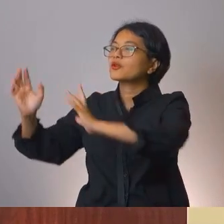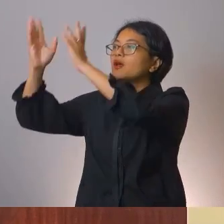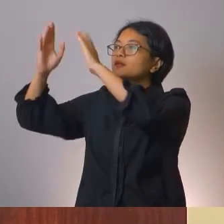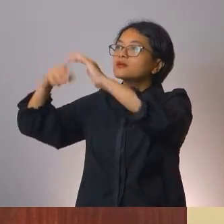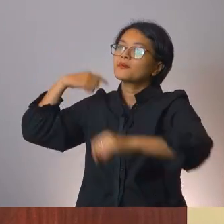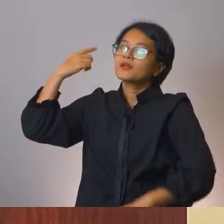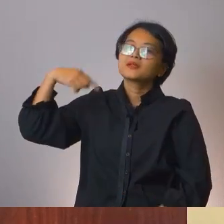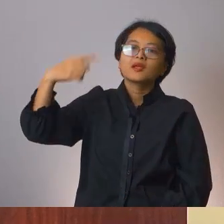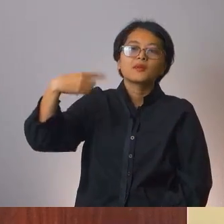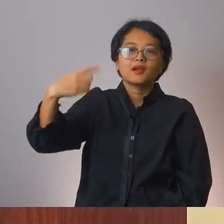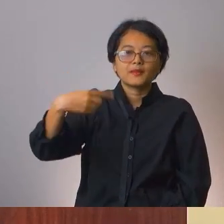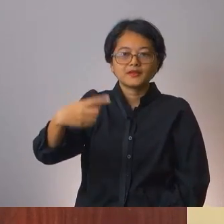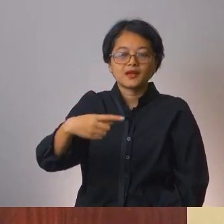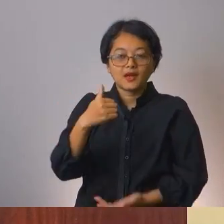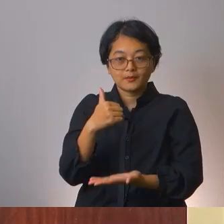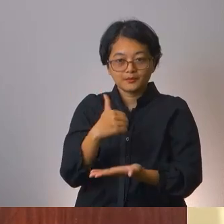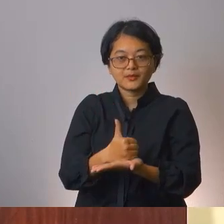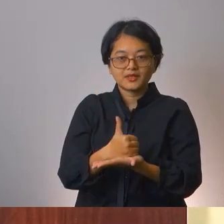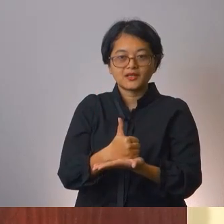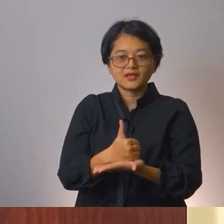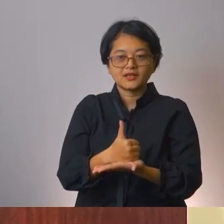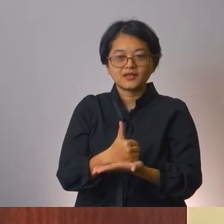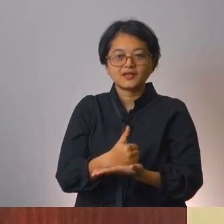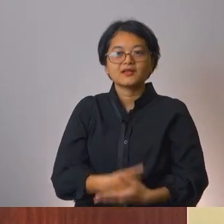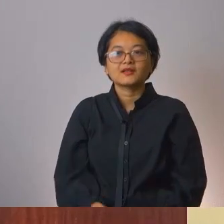sampai selama-lamanya. Amin.